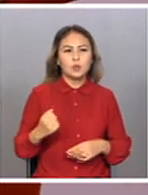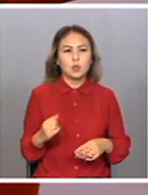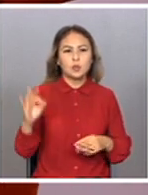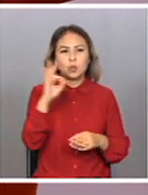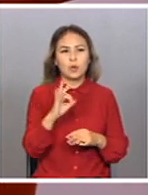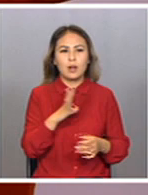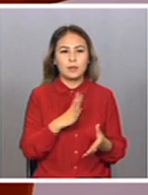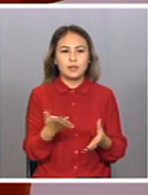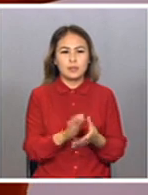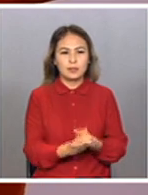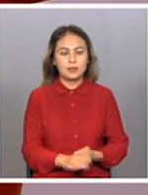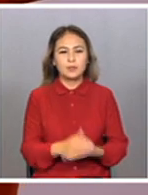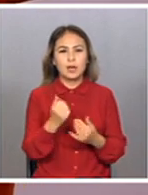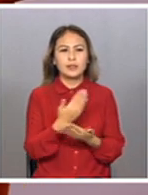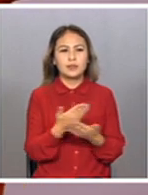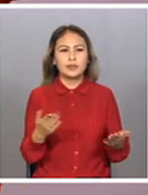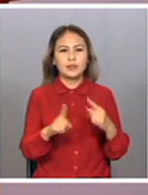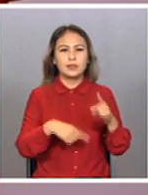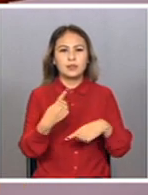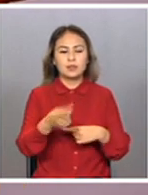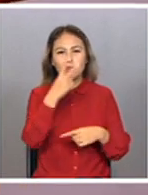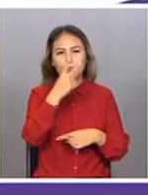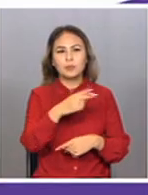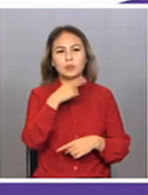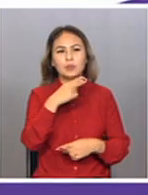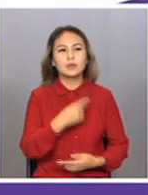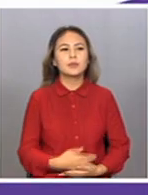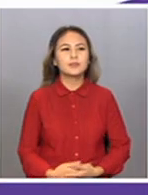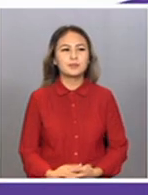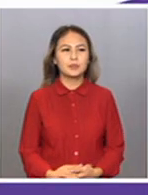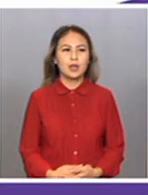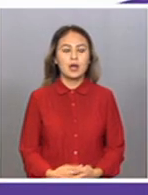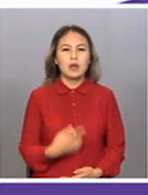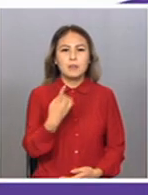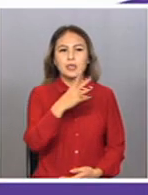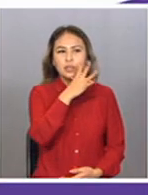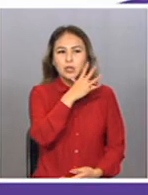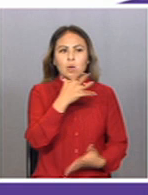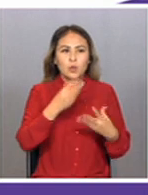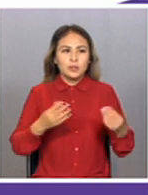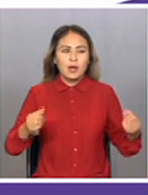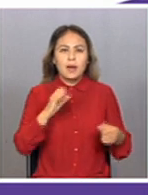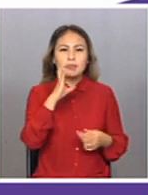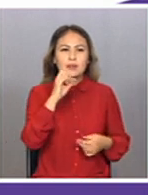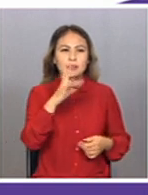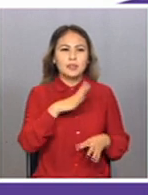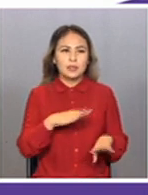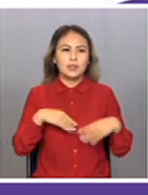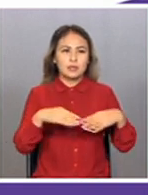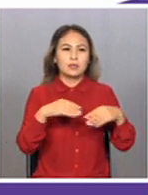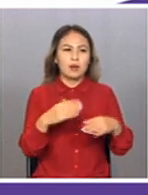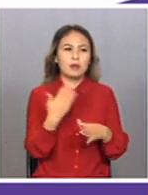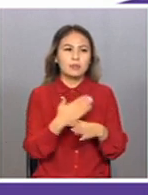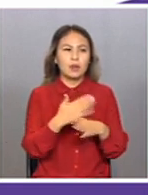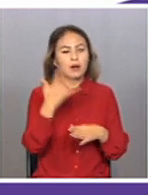оқып таныстық. Ал енді келесі бөлімді оқып берейін. Бір жылы көктемде Асан егін салуға